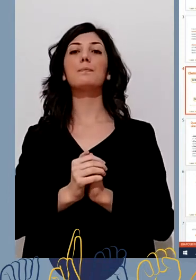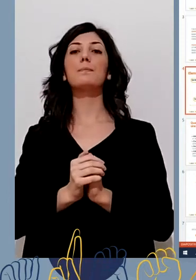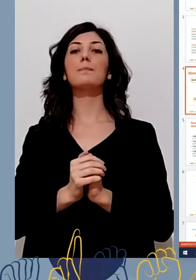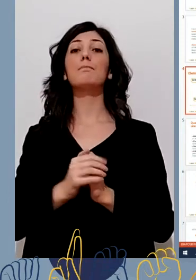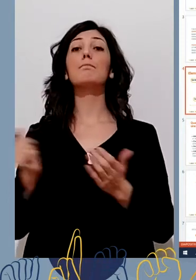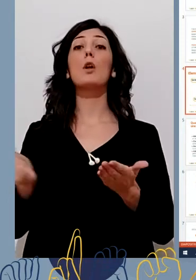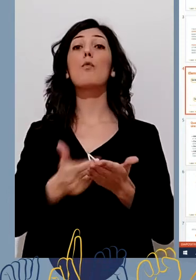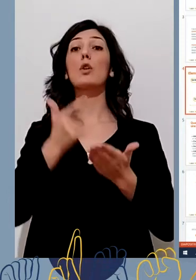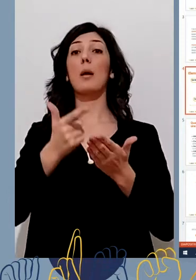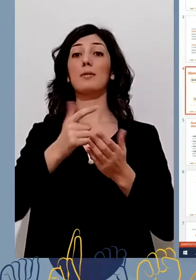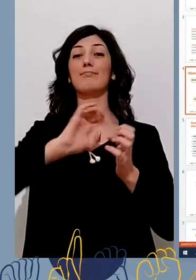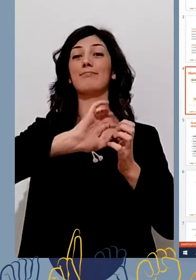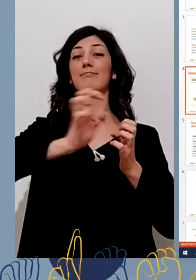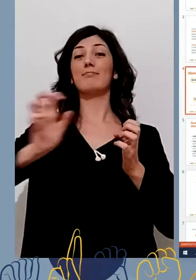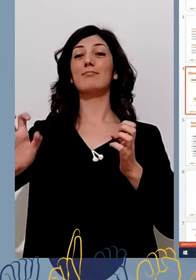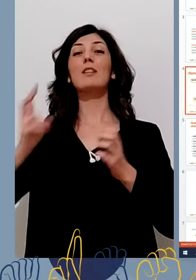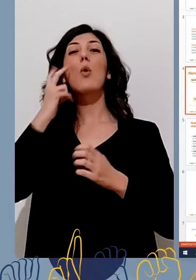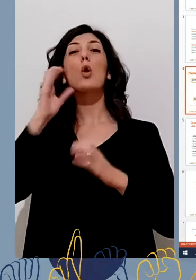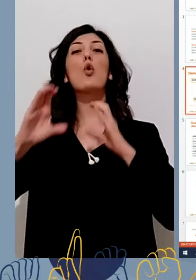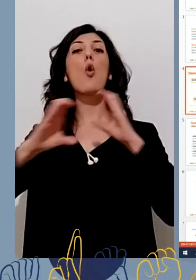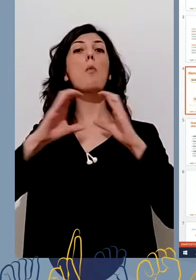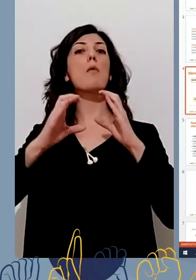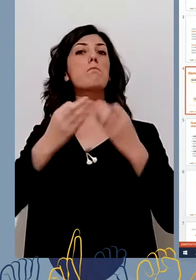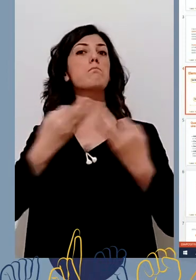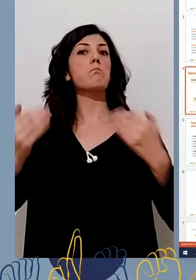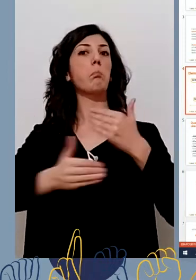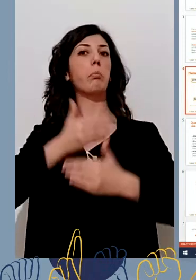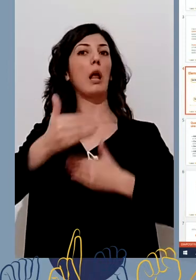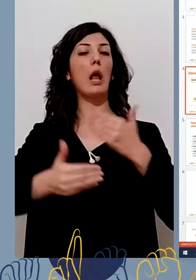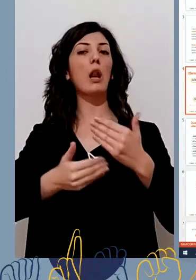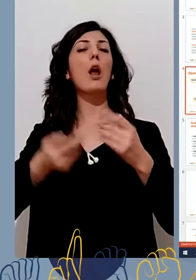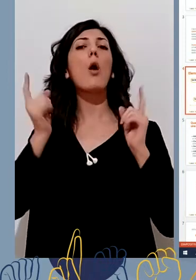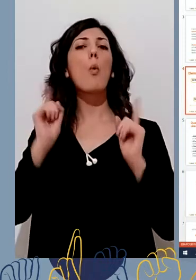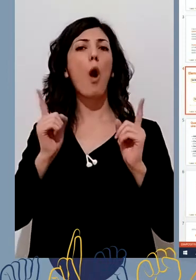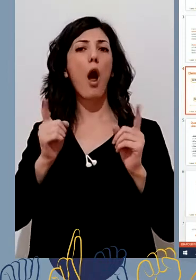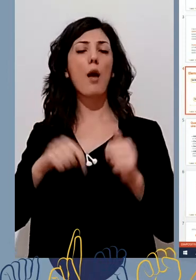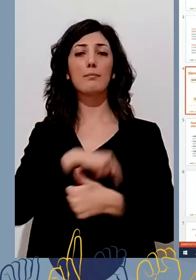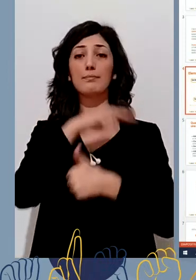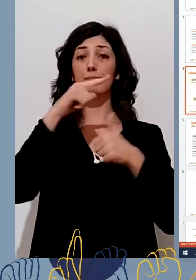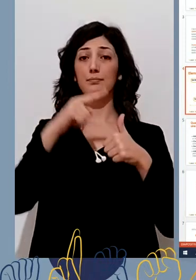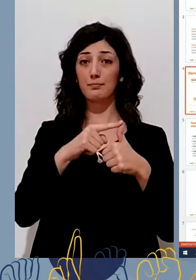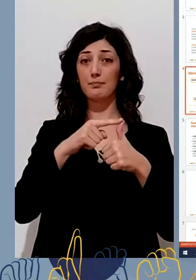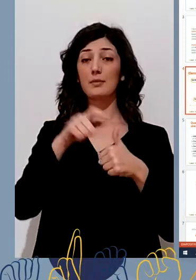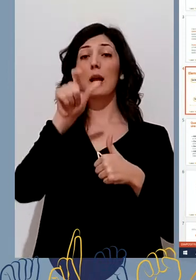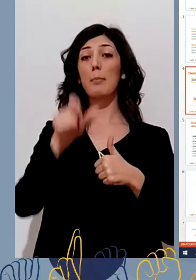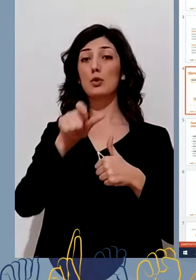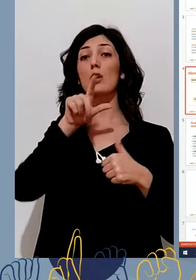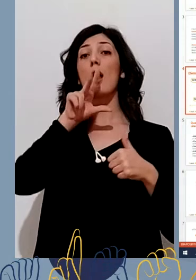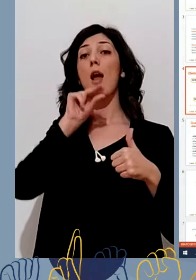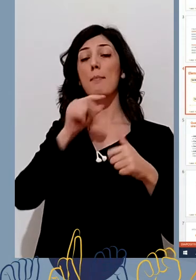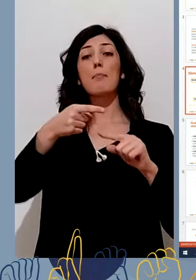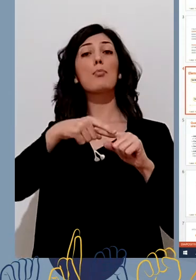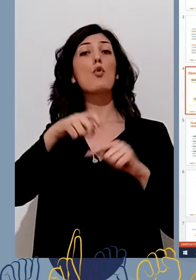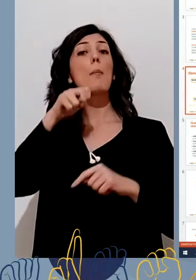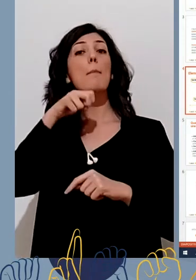avvenire correttamente la comunicazione, ovvero ci deve essere prima di tutto un emittente, un messaggio, un ricevente,